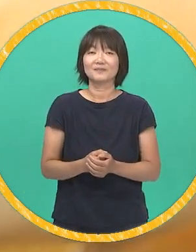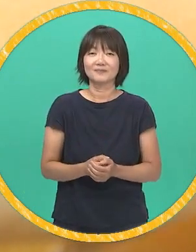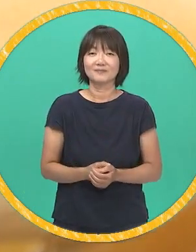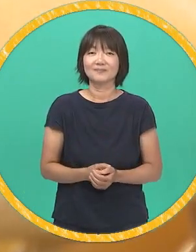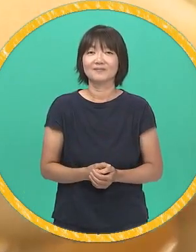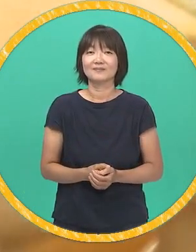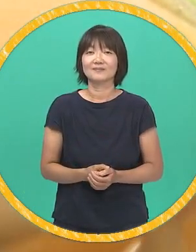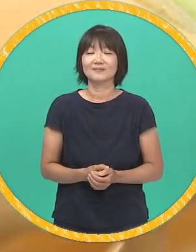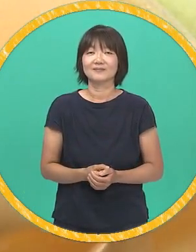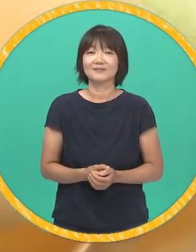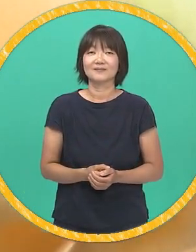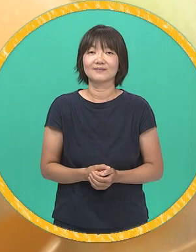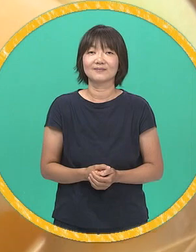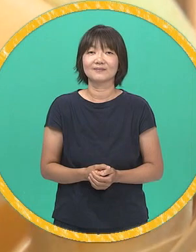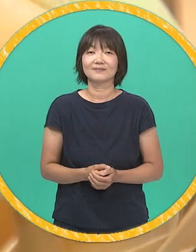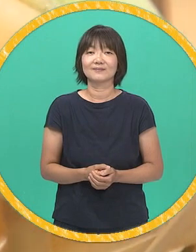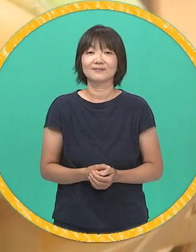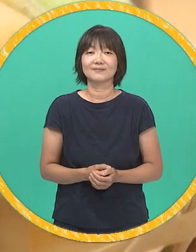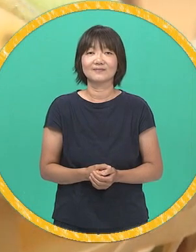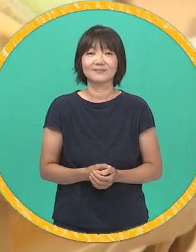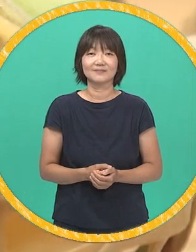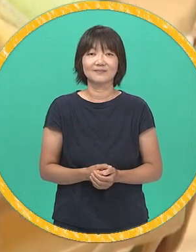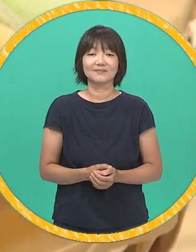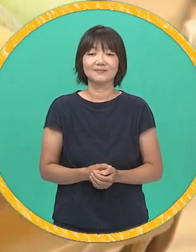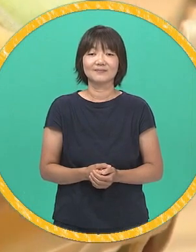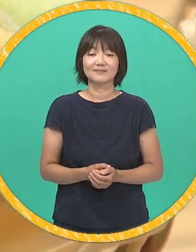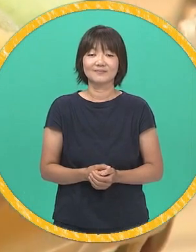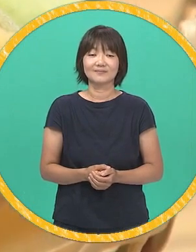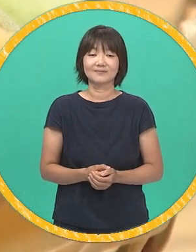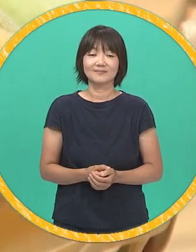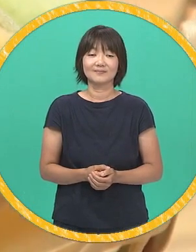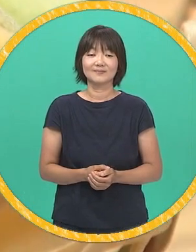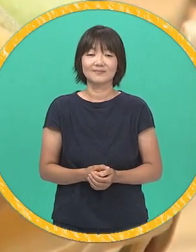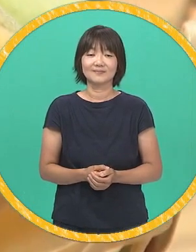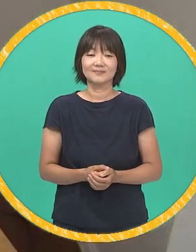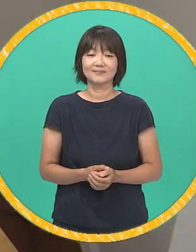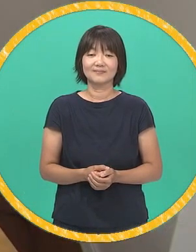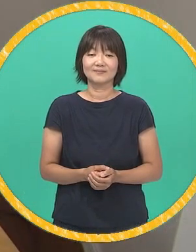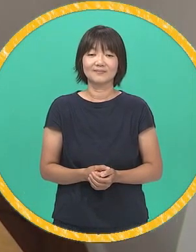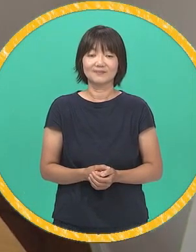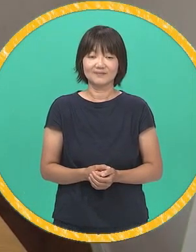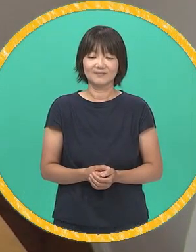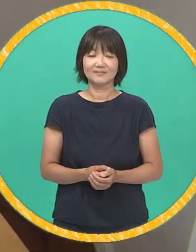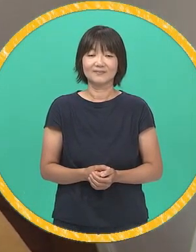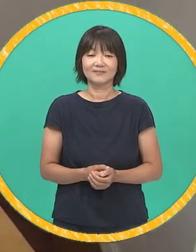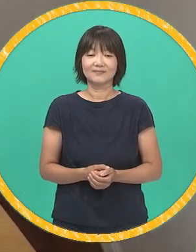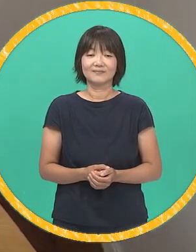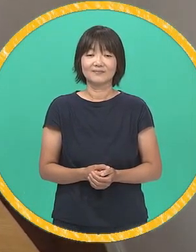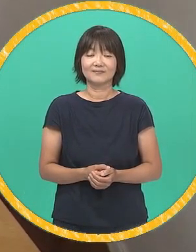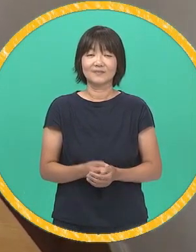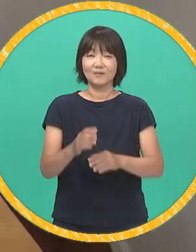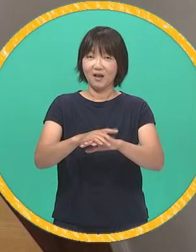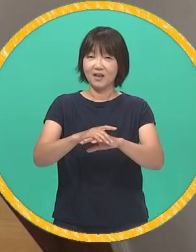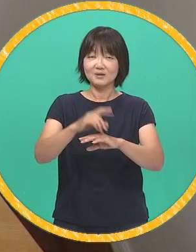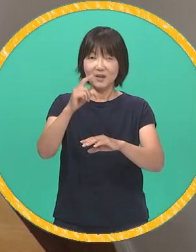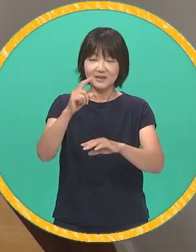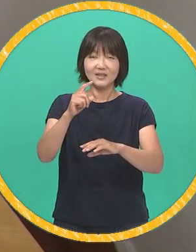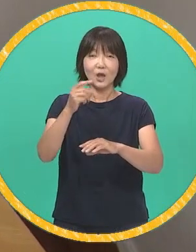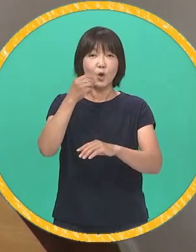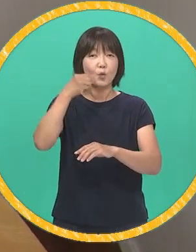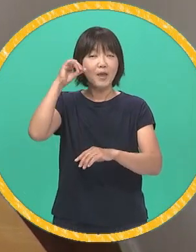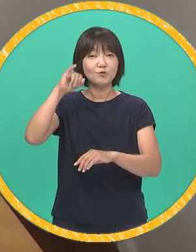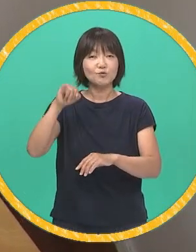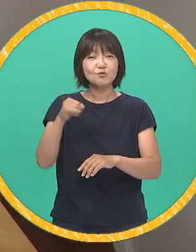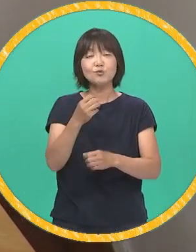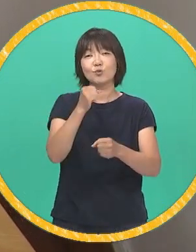料理姿は違うで八馬かあんまり行ったことになったりするでしょこうご期待ですよさあまずはですね梅ジュース